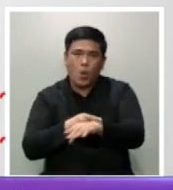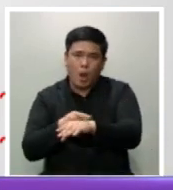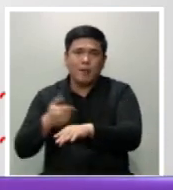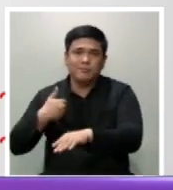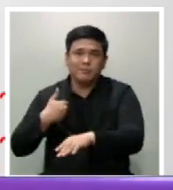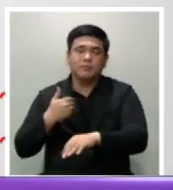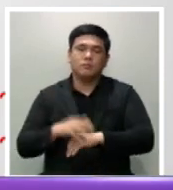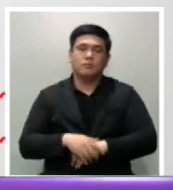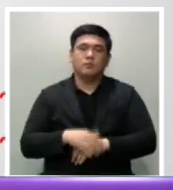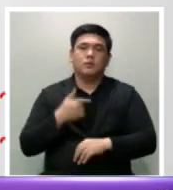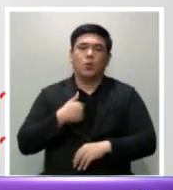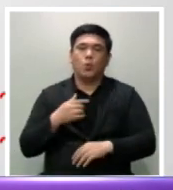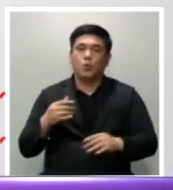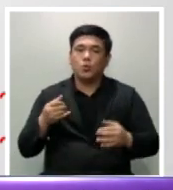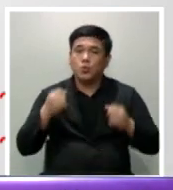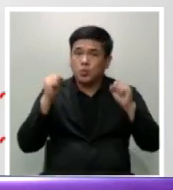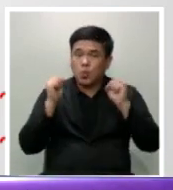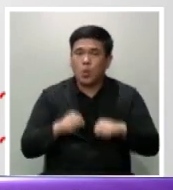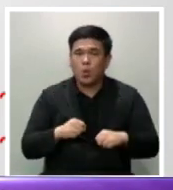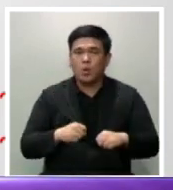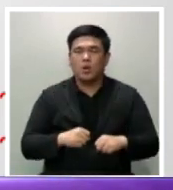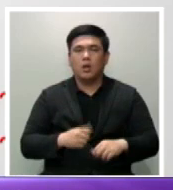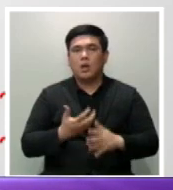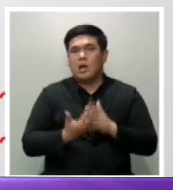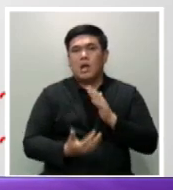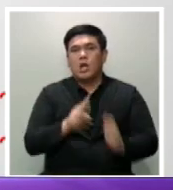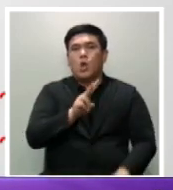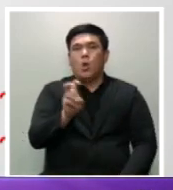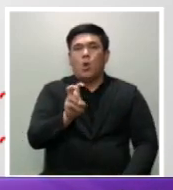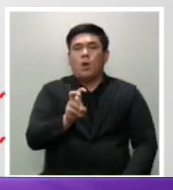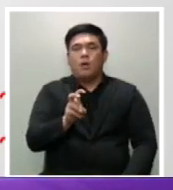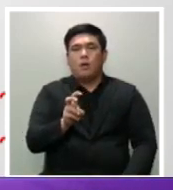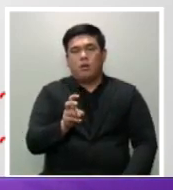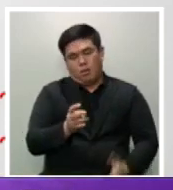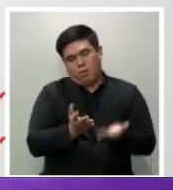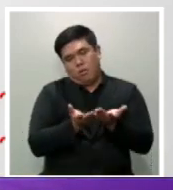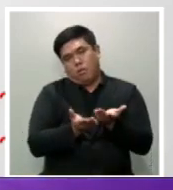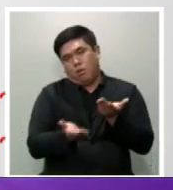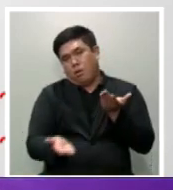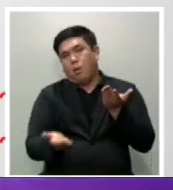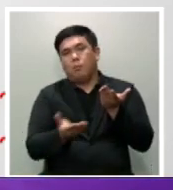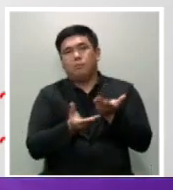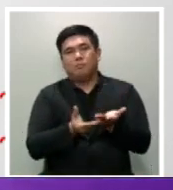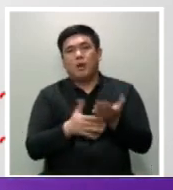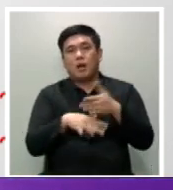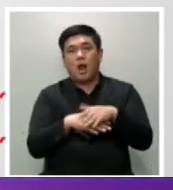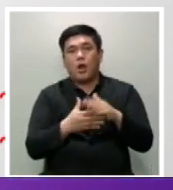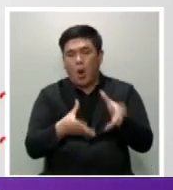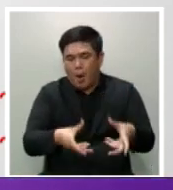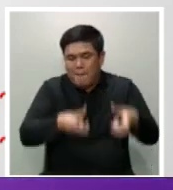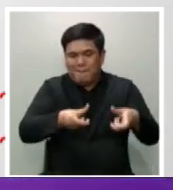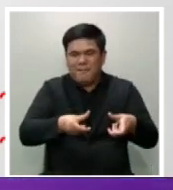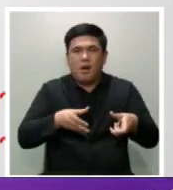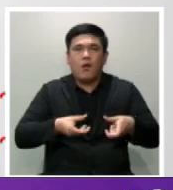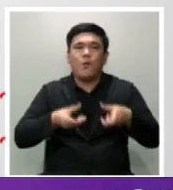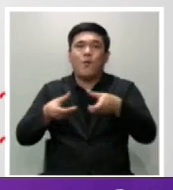กระทั่งจบเรียบร้อยได้ใบขน200กว่าใบขนที่เราจะใช้เป็นหลักฐานฟ้องครับแล้วในสุด